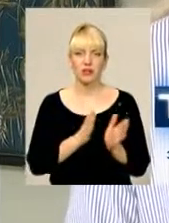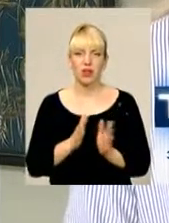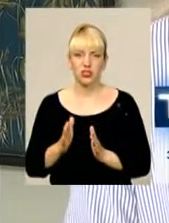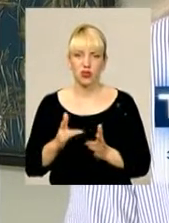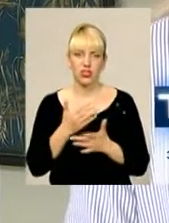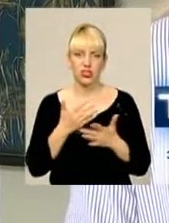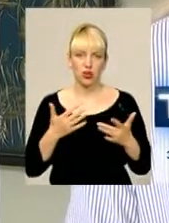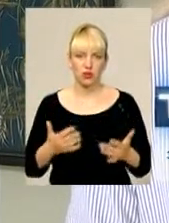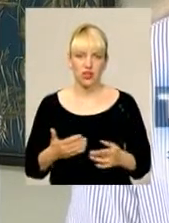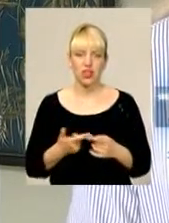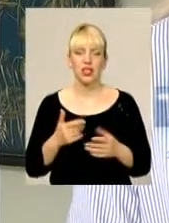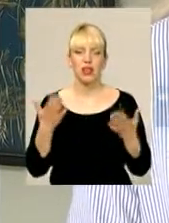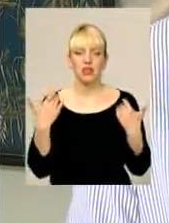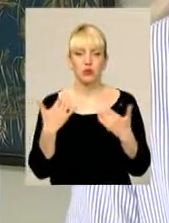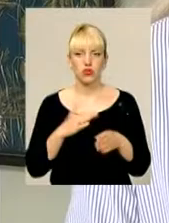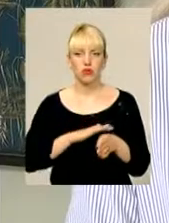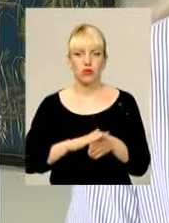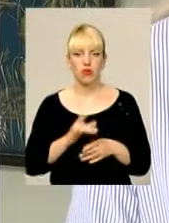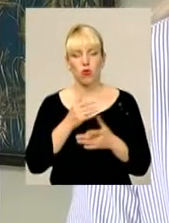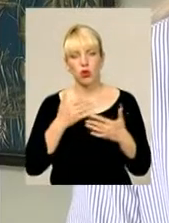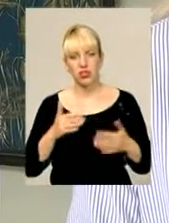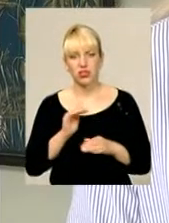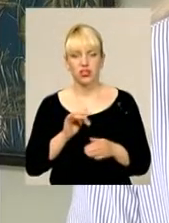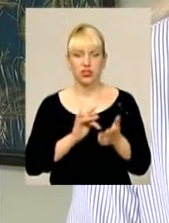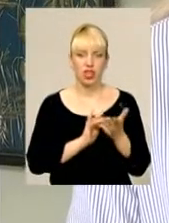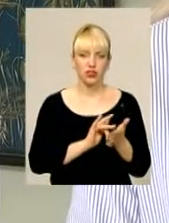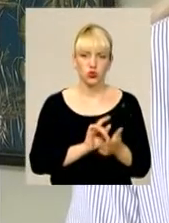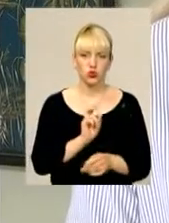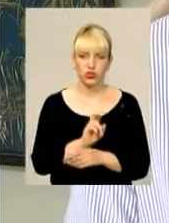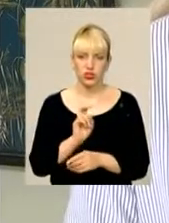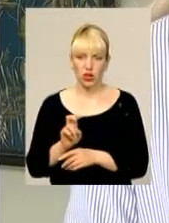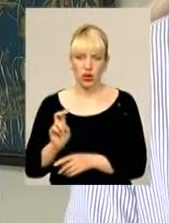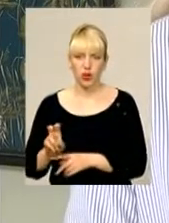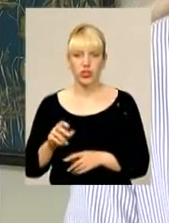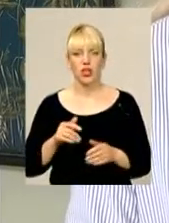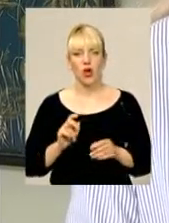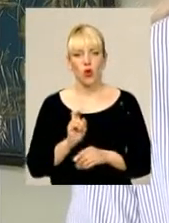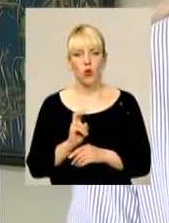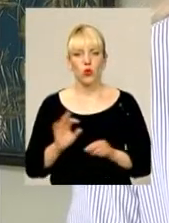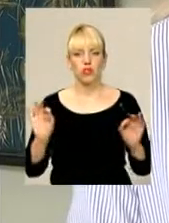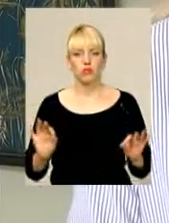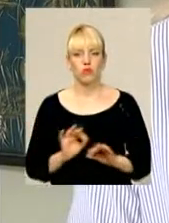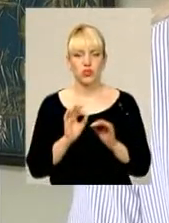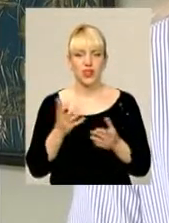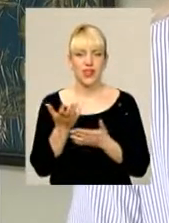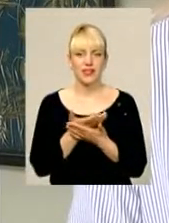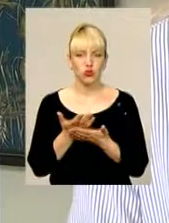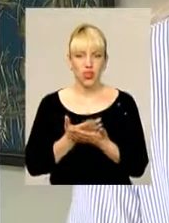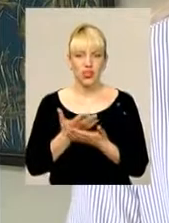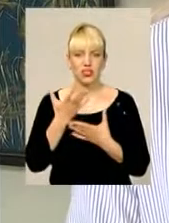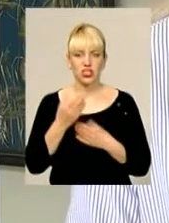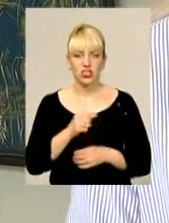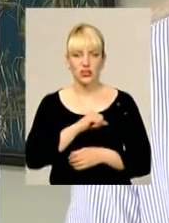урізноманітнене. Відпочинок відбувається по-різному, діти ходять на екскурсії, ходять в музеї, кінотеатри. І ще в